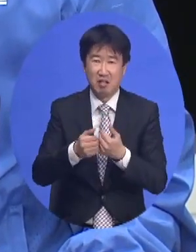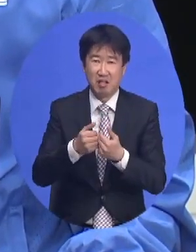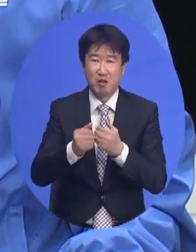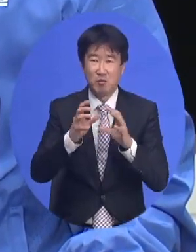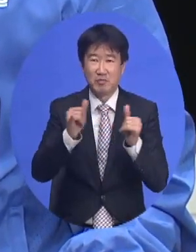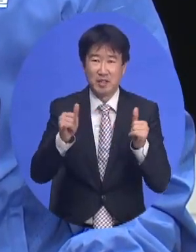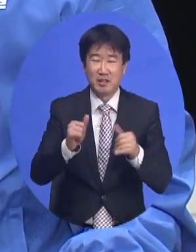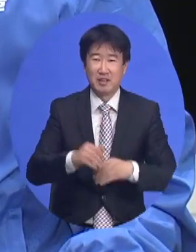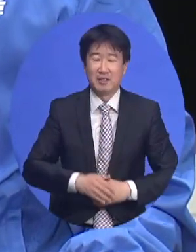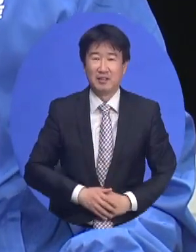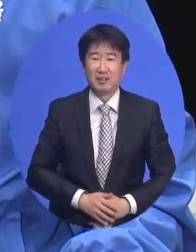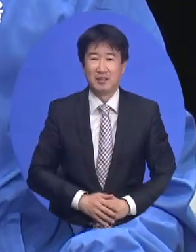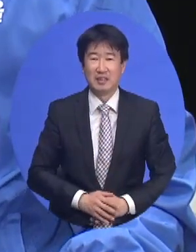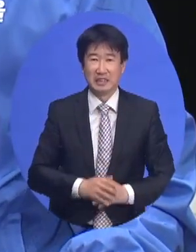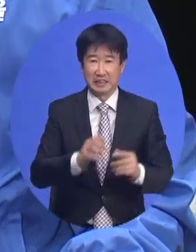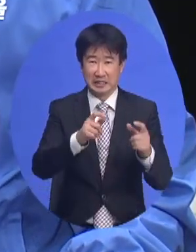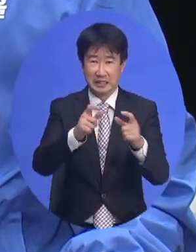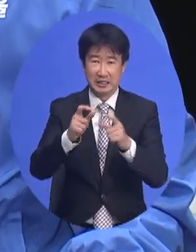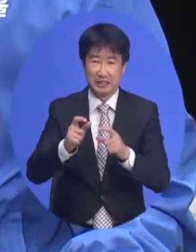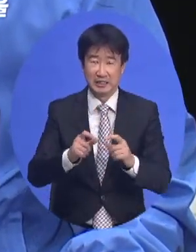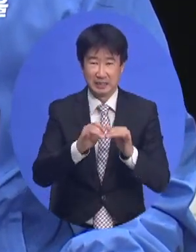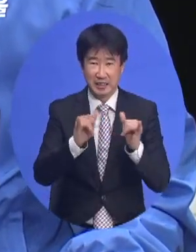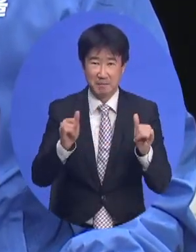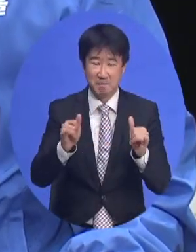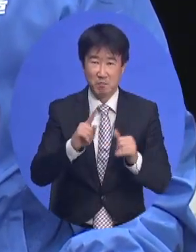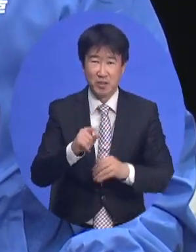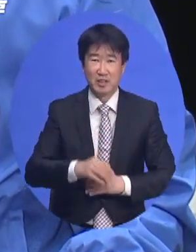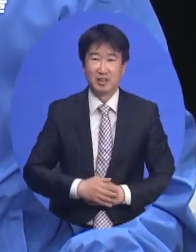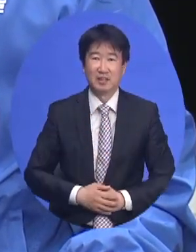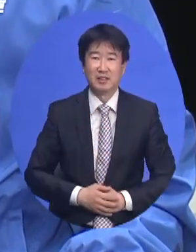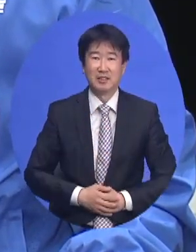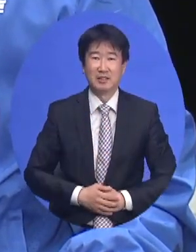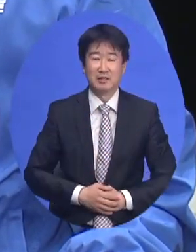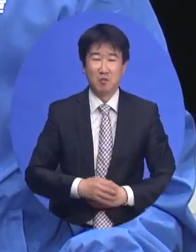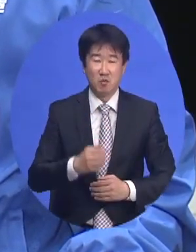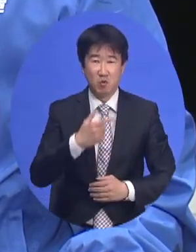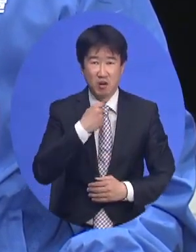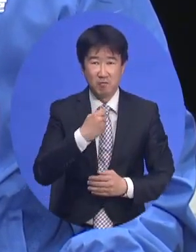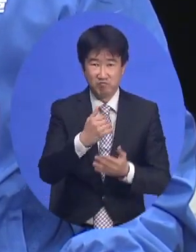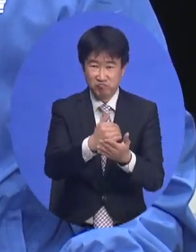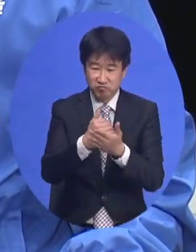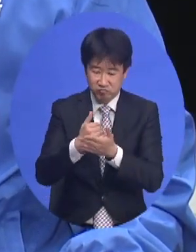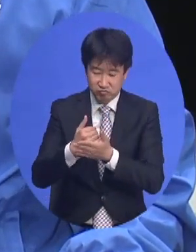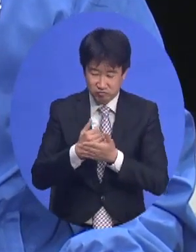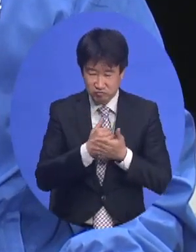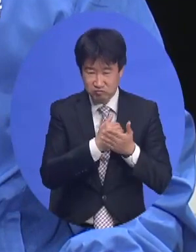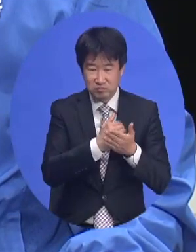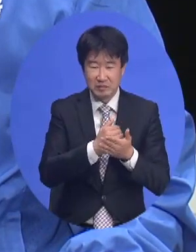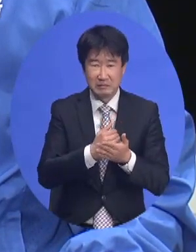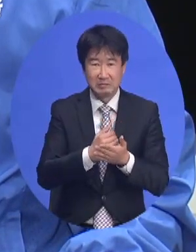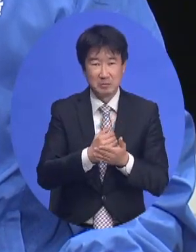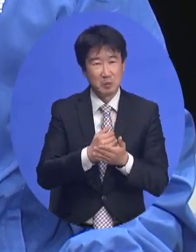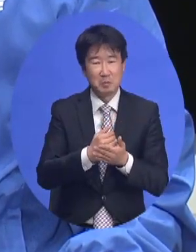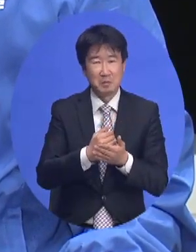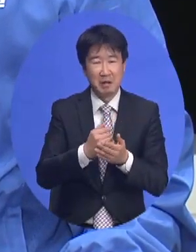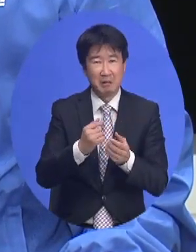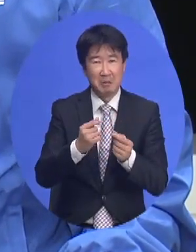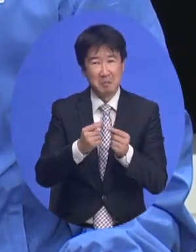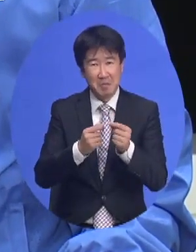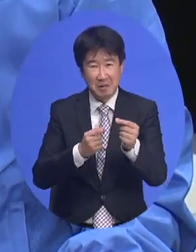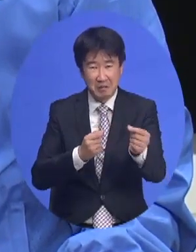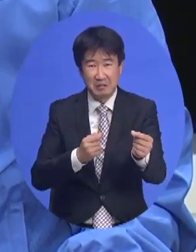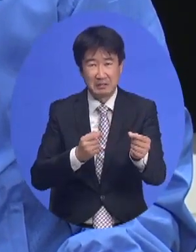국민들 또 지역 주민들의 요구나 의식과 동떨어진 어찌